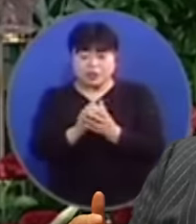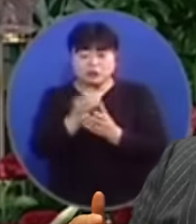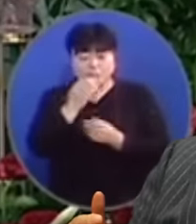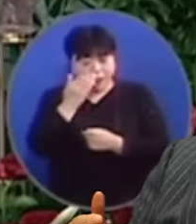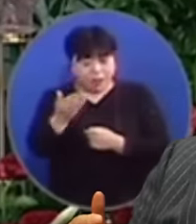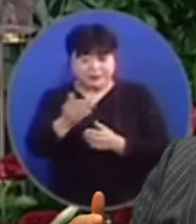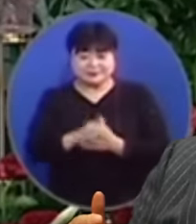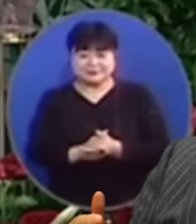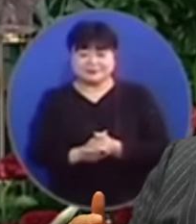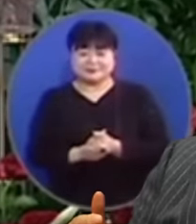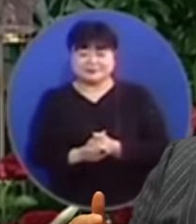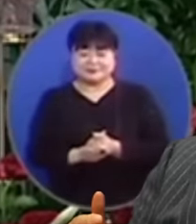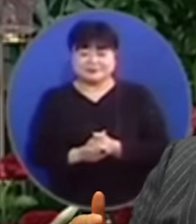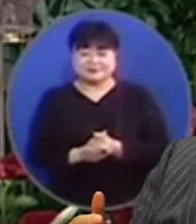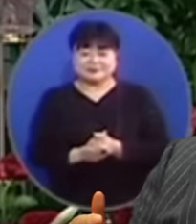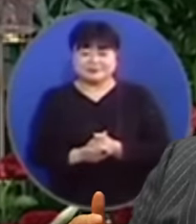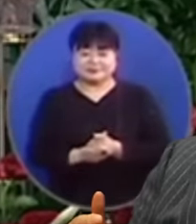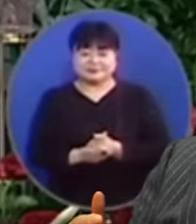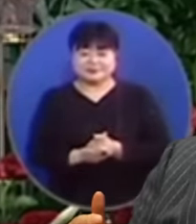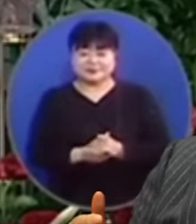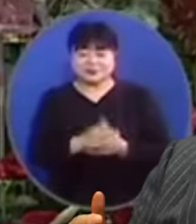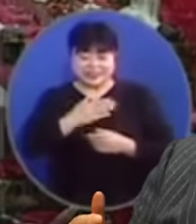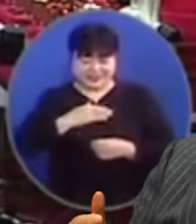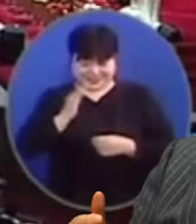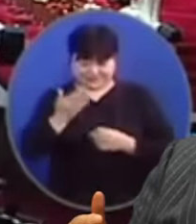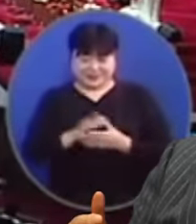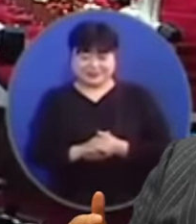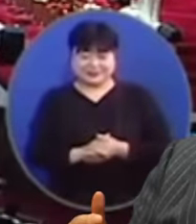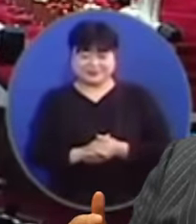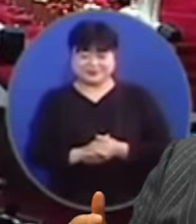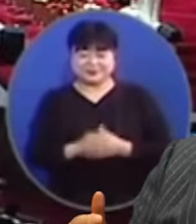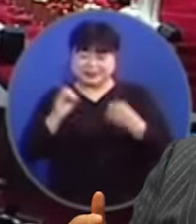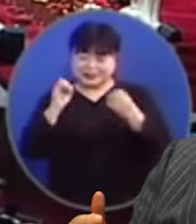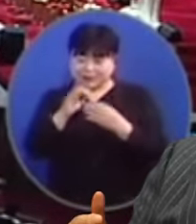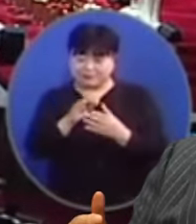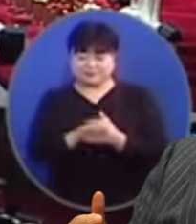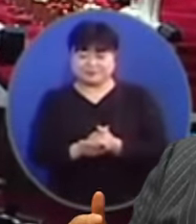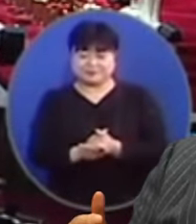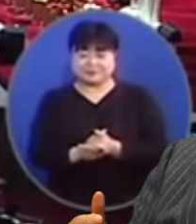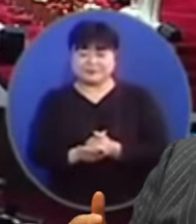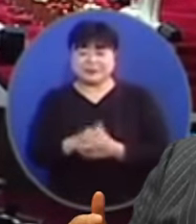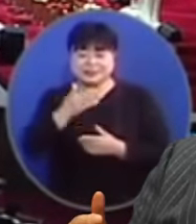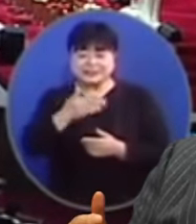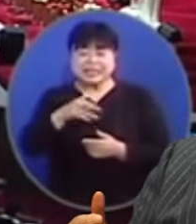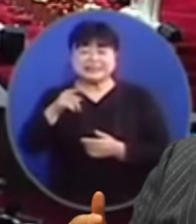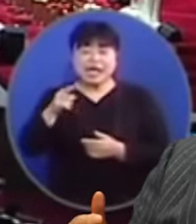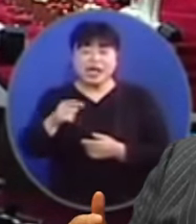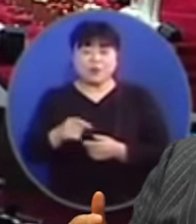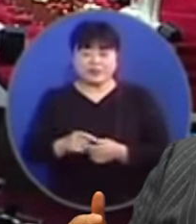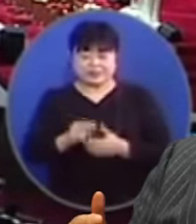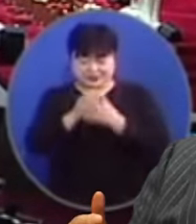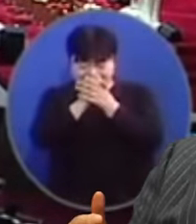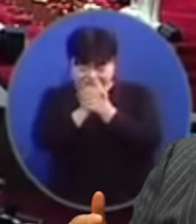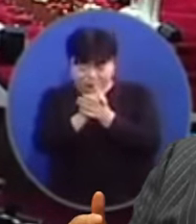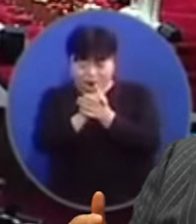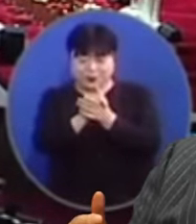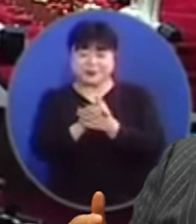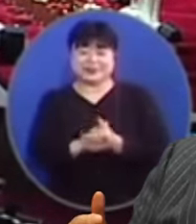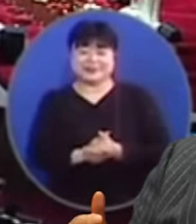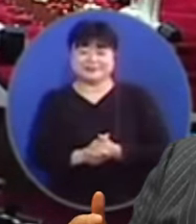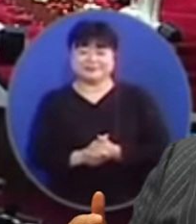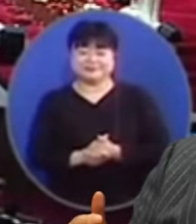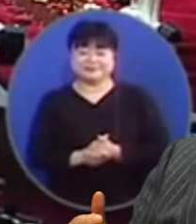있는지 이것을 우리가 알아야 되겠는데 그 해답이 바로 4차원의 기도인